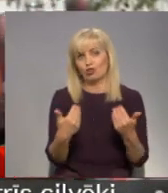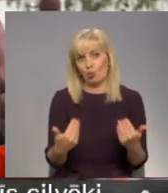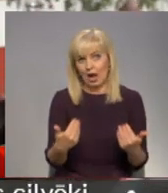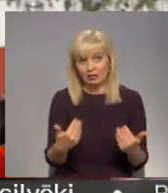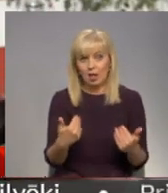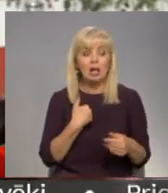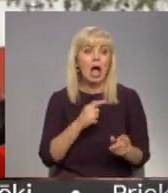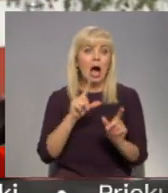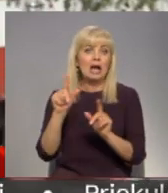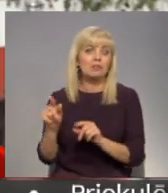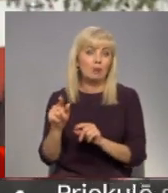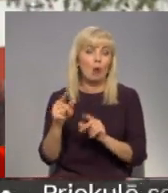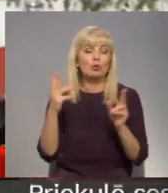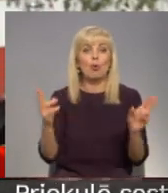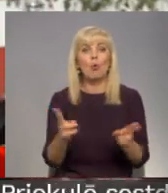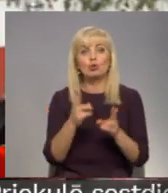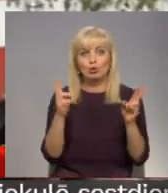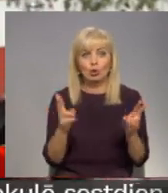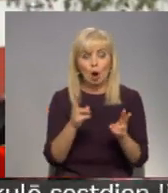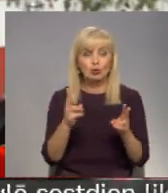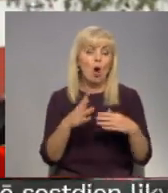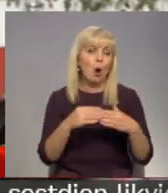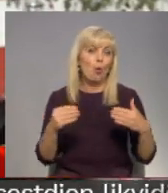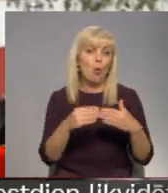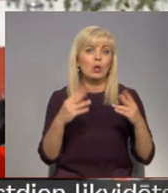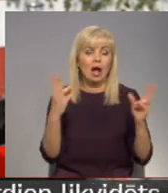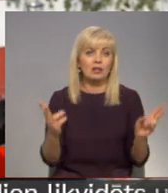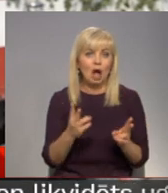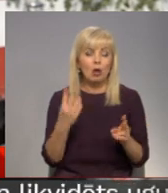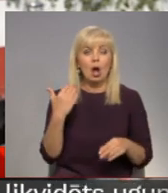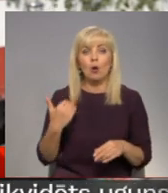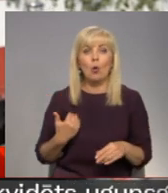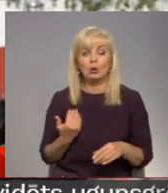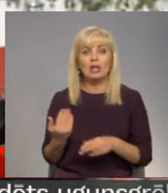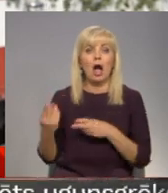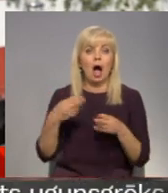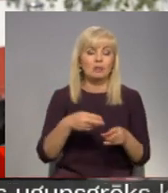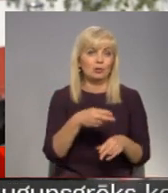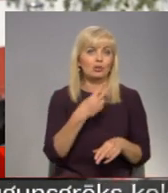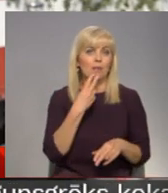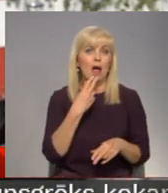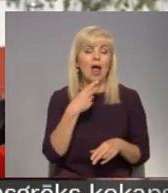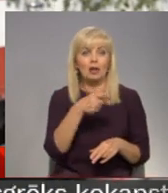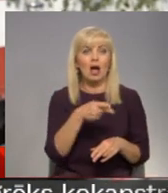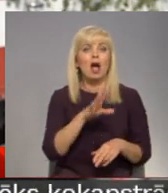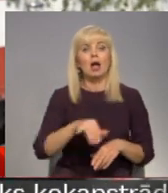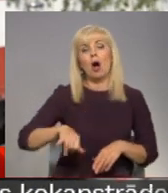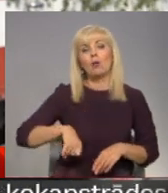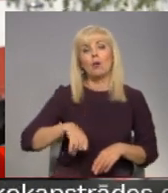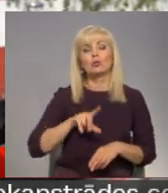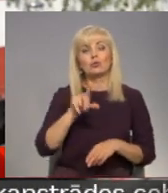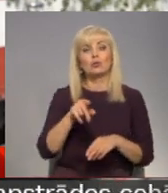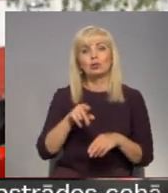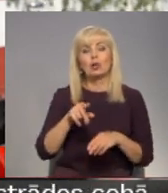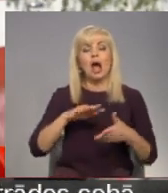mēs aizbraucam uz ugunsgrēkiem, ne? Kaut kur kūlku deg. Atbrauc Kuldīgi, viņi jau smējās, viņi teica, kas tev zīgi nekā, tu jau brauc tagad kungs uz lauku, virs un